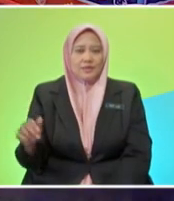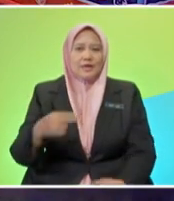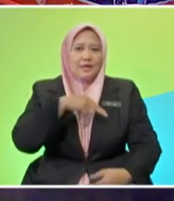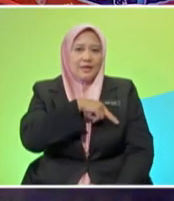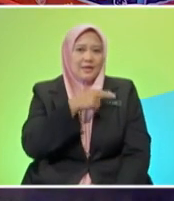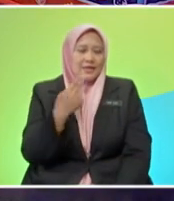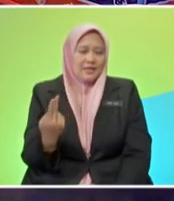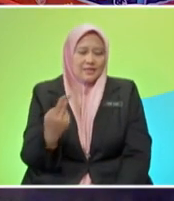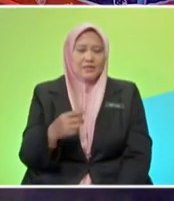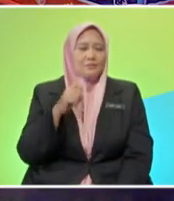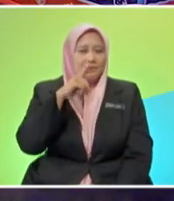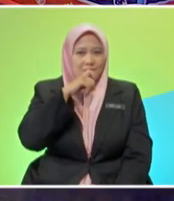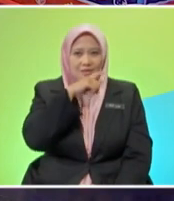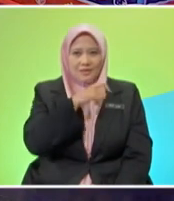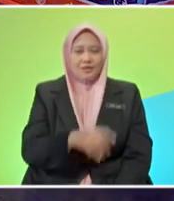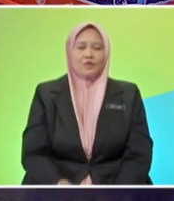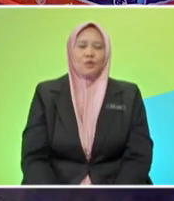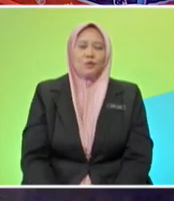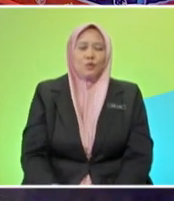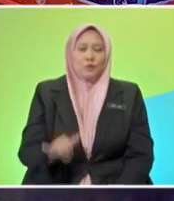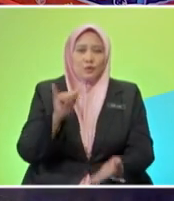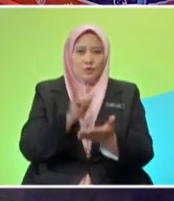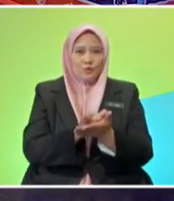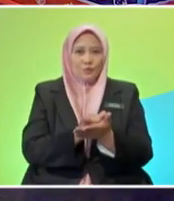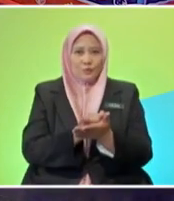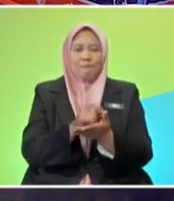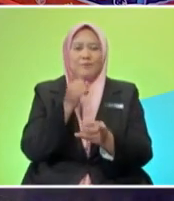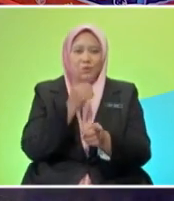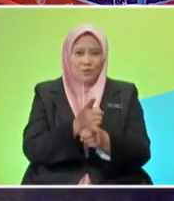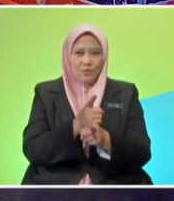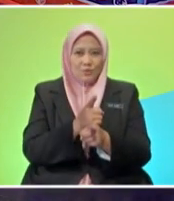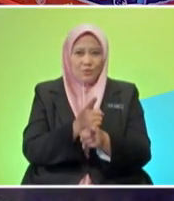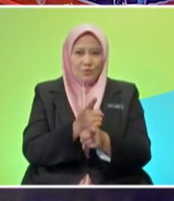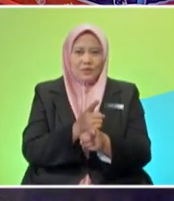sekali. Kita berikan 5 wah untuk Azra Ilana.